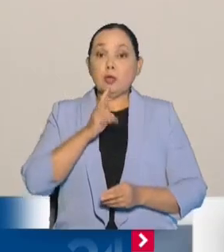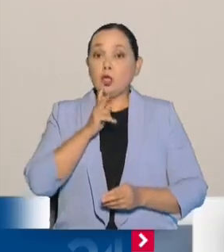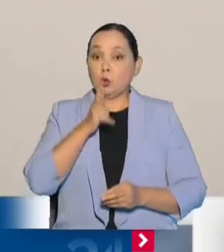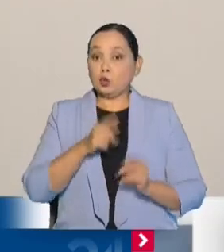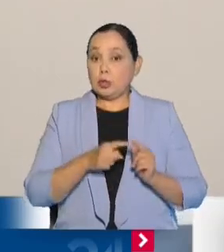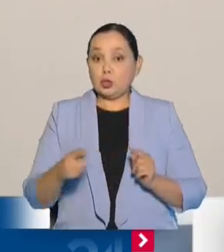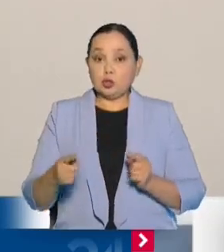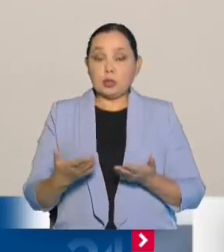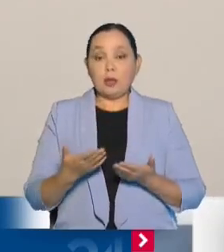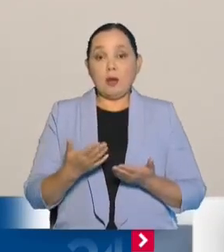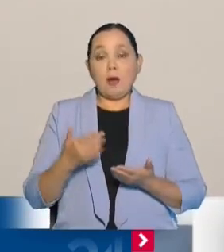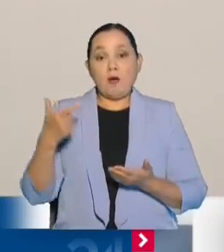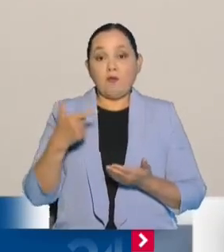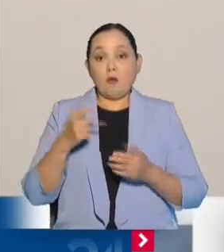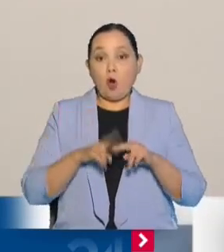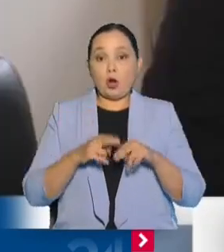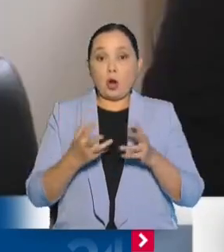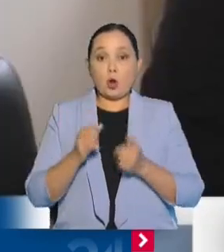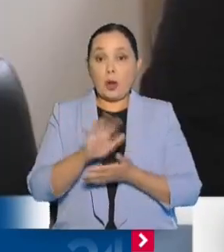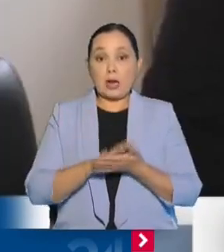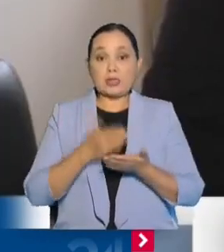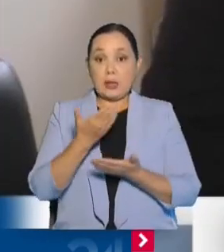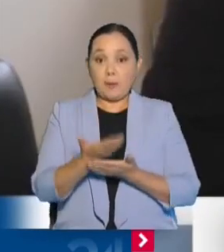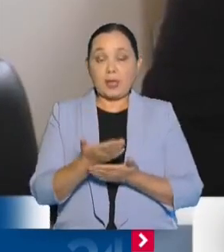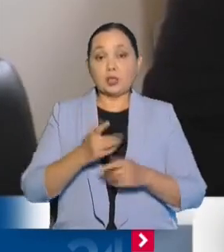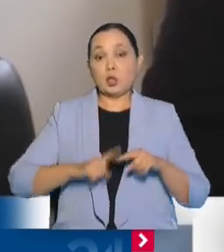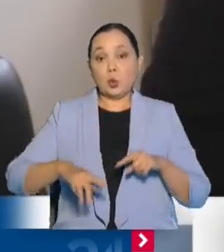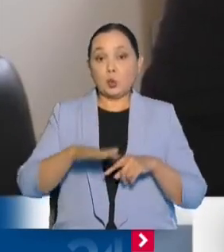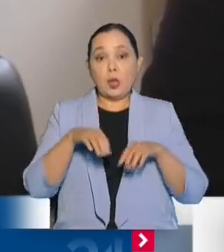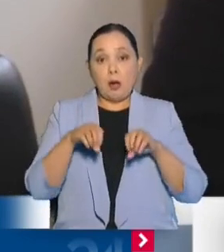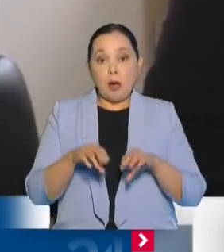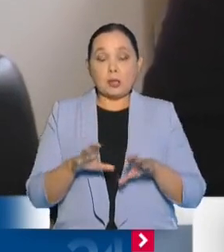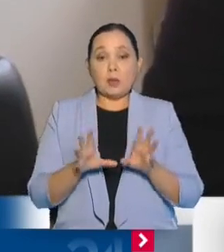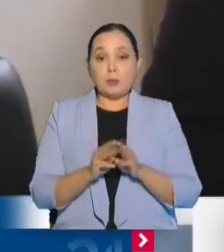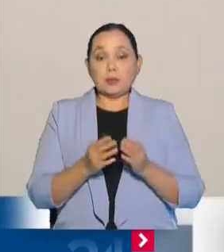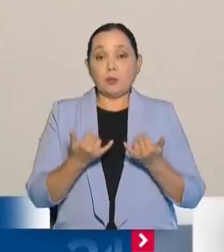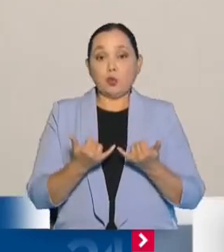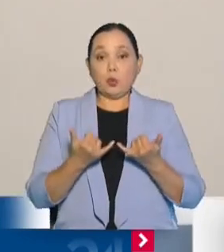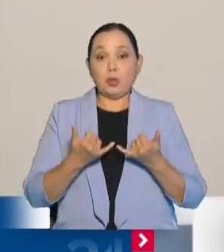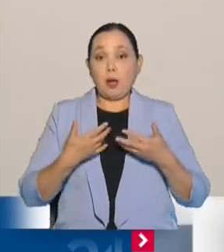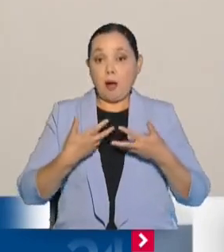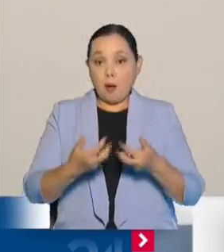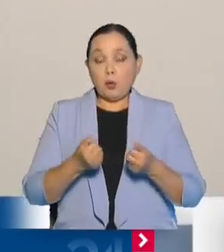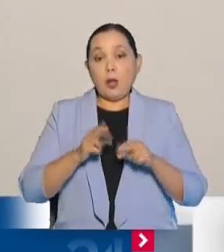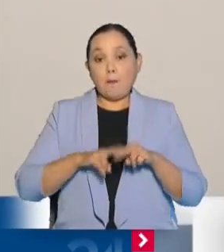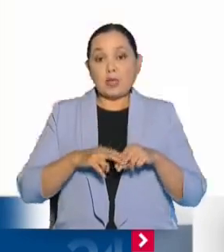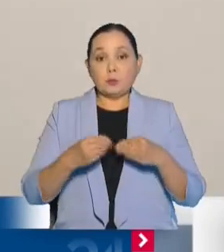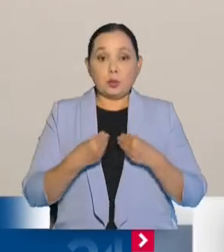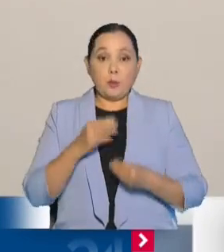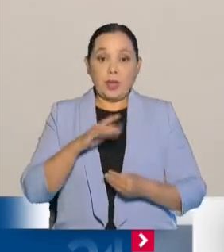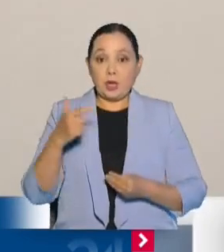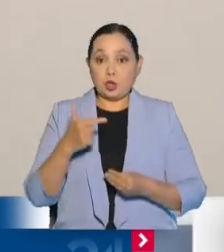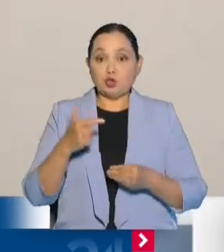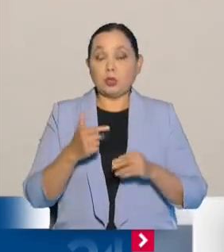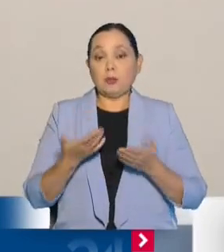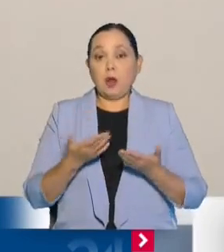ichida fuqarolik olish bo'yicha ariza berdim. Prezidentimiz qarori bilan bugungi sayyor qabulda fuqarolik pasporti berildi.